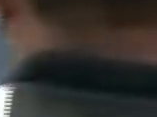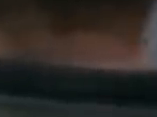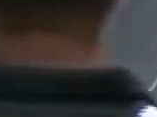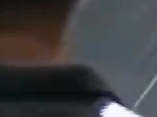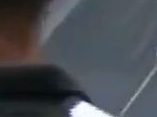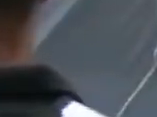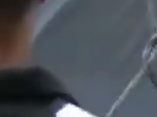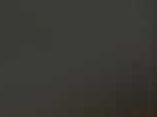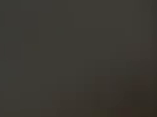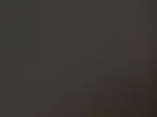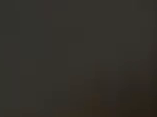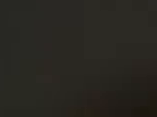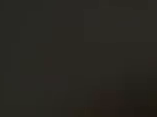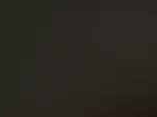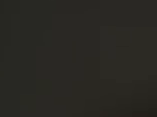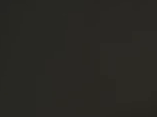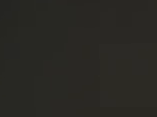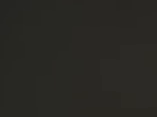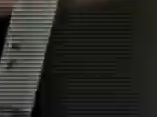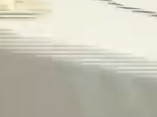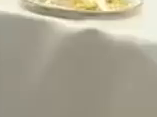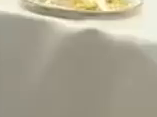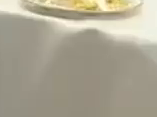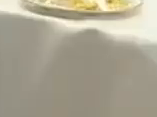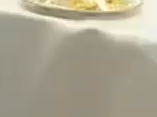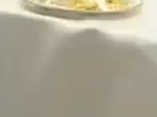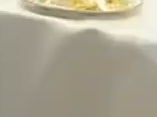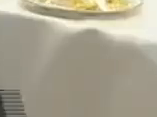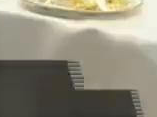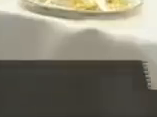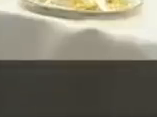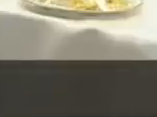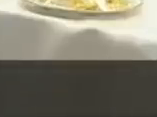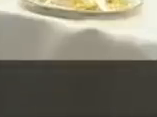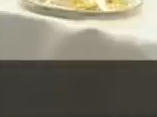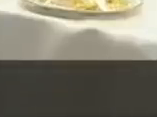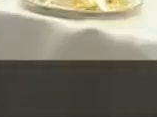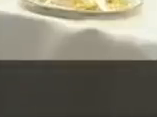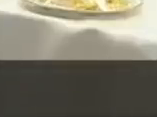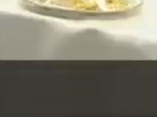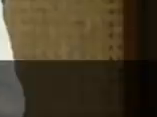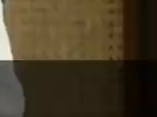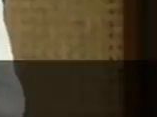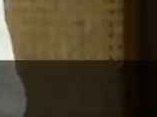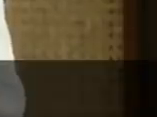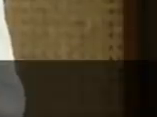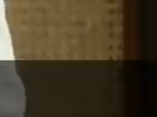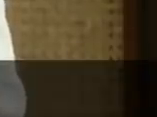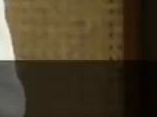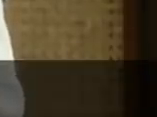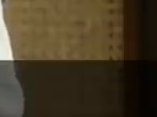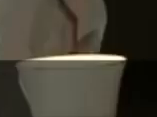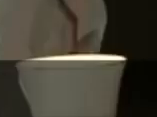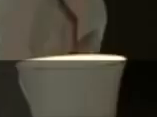bansa, bagamat nagkukulang daw sila sa manpower. Si Pangulong Duterte muling giniit kagabi ang utos niya sa mga